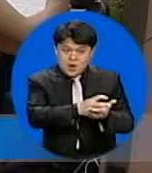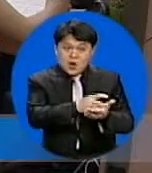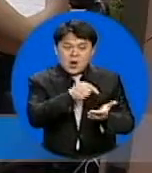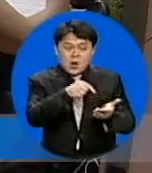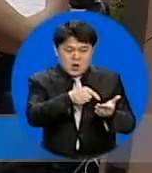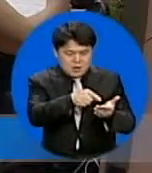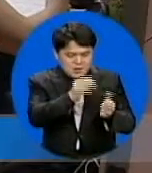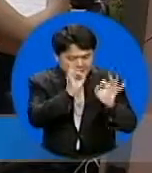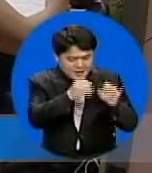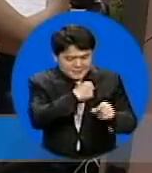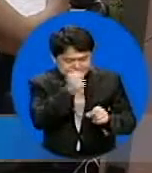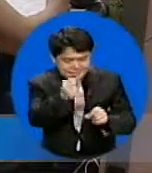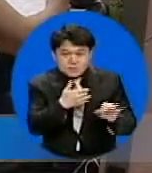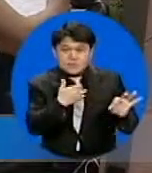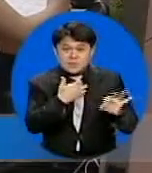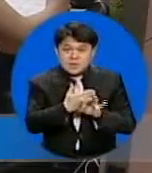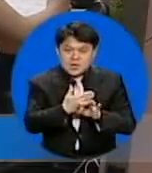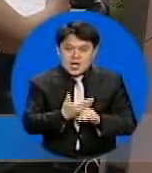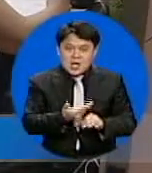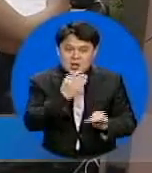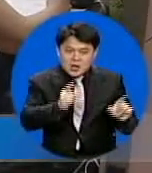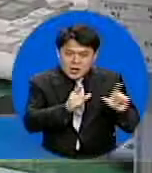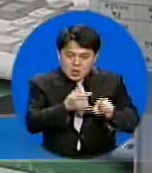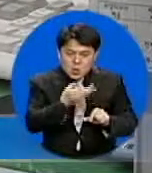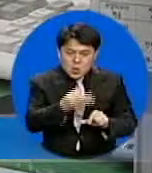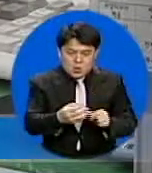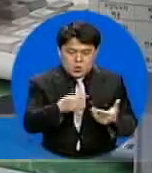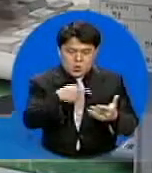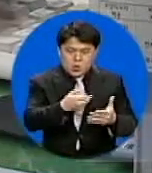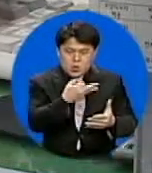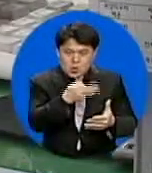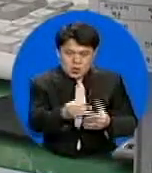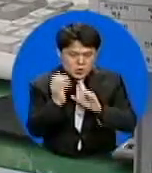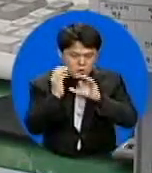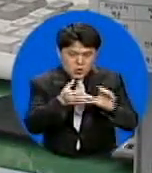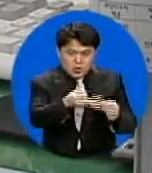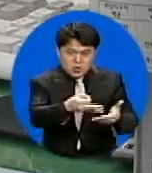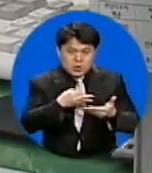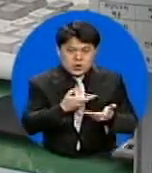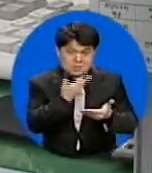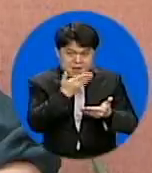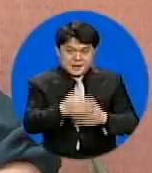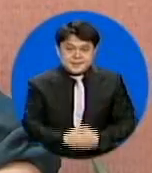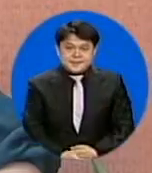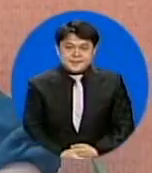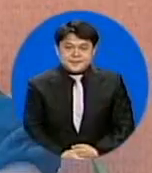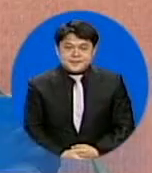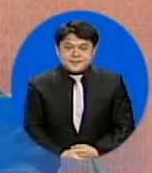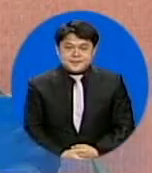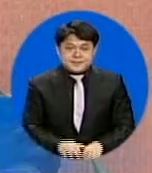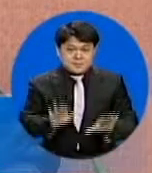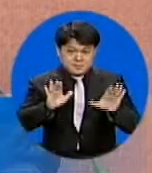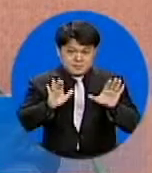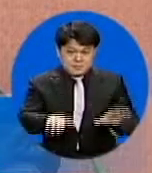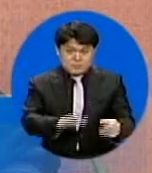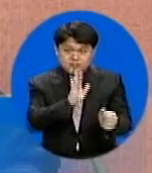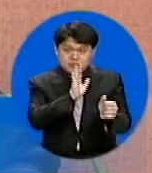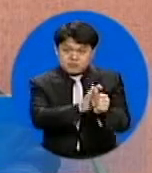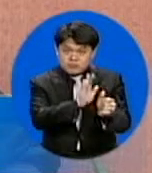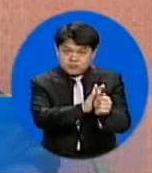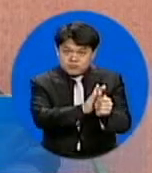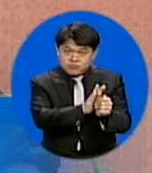선정되면 수급자는 생계급여와 교육급여, 장제급여를 지원받게 됩니다. 현재 그